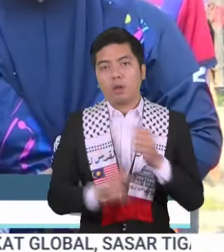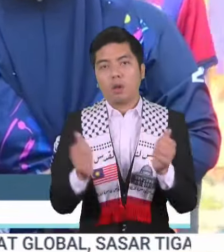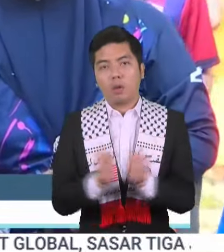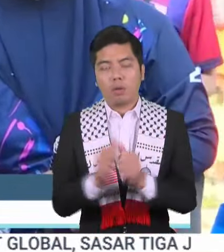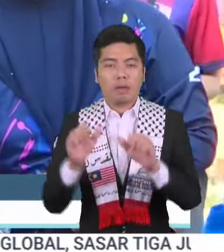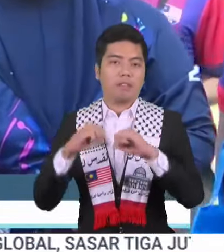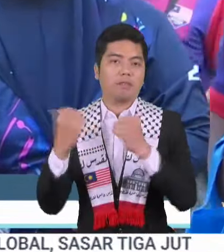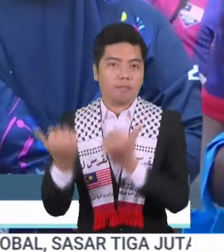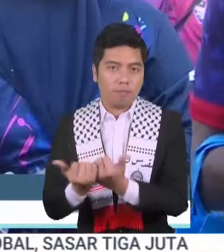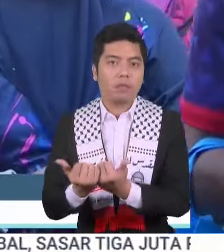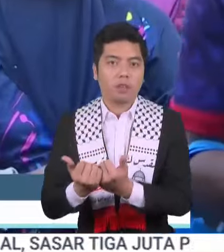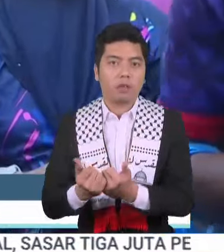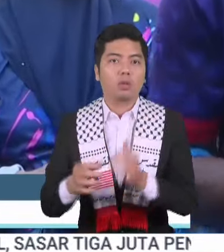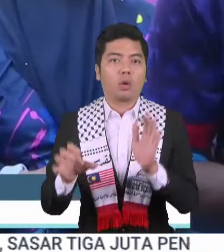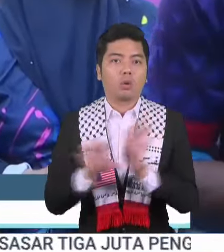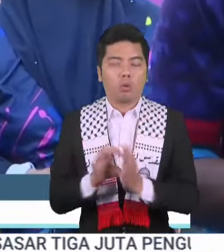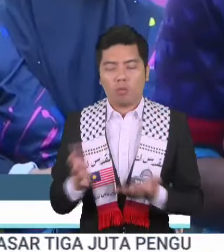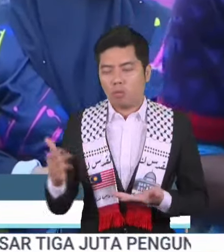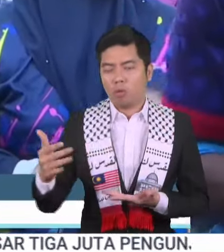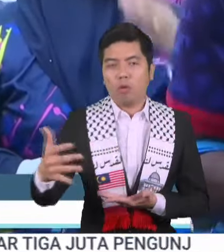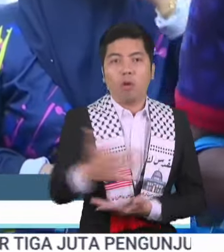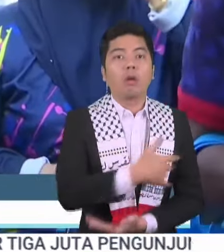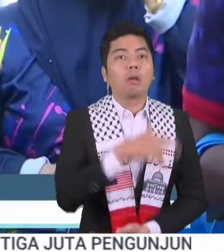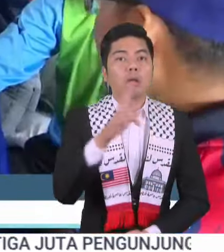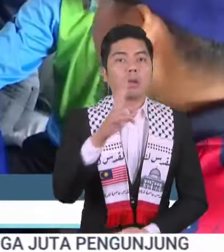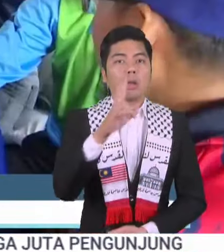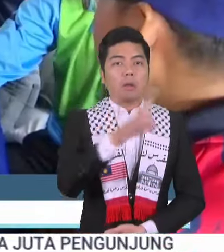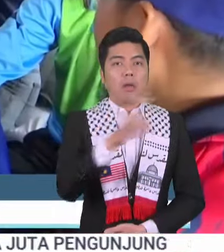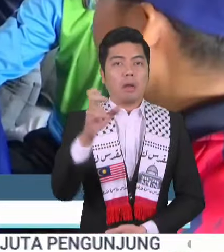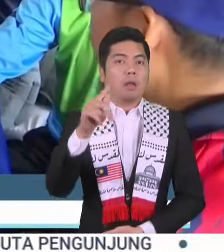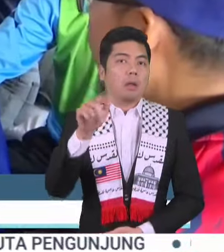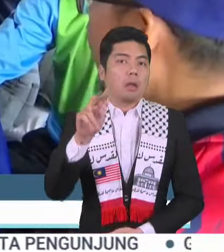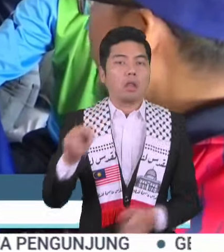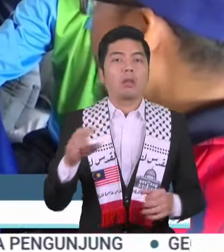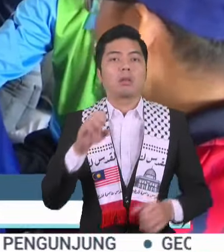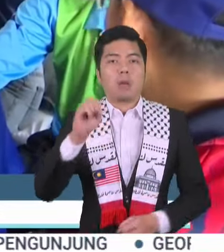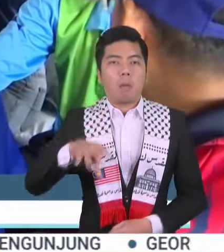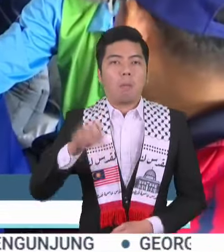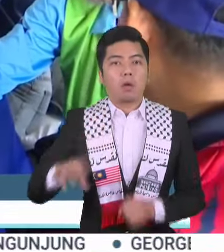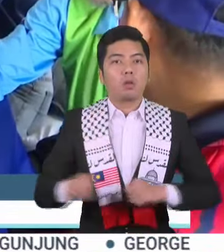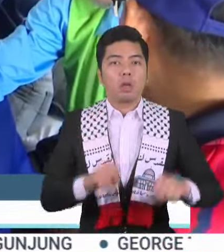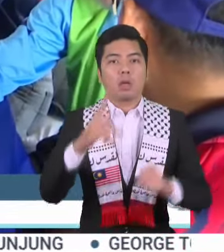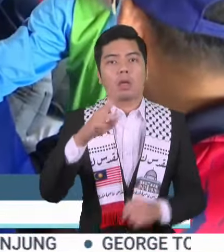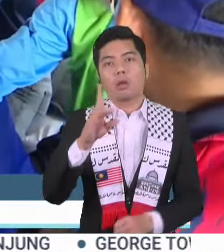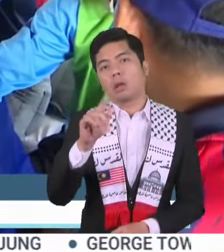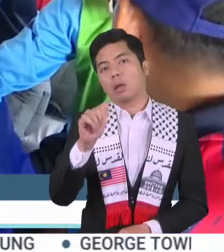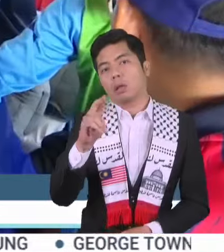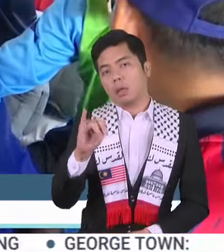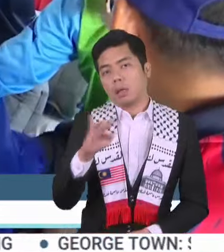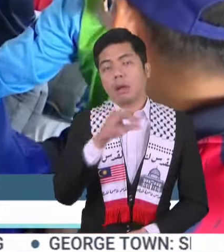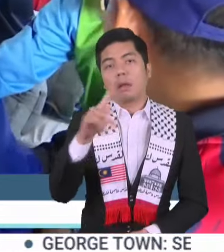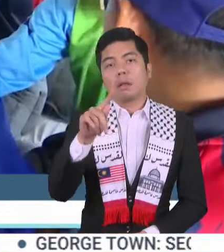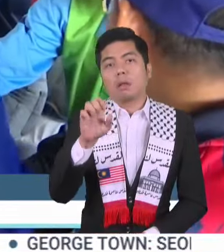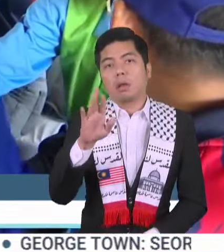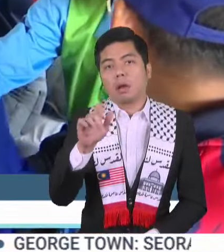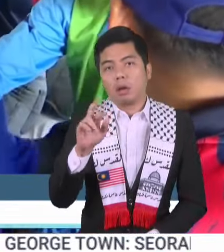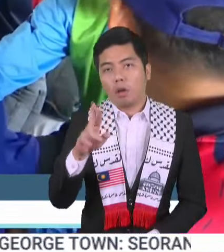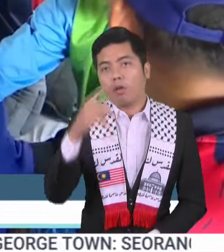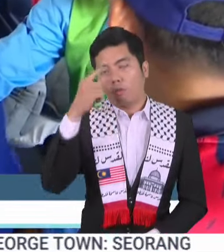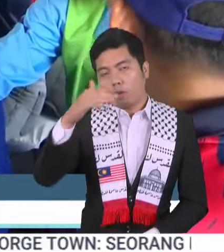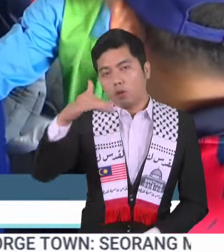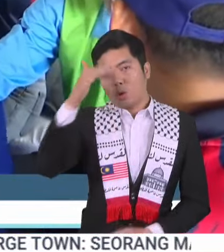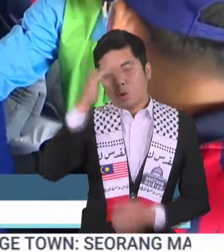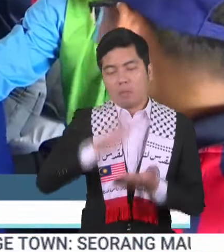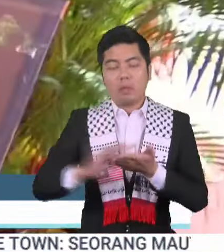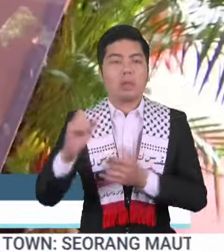agensi berkaitan. Antaranya kutipan kira-kira 300 tan sampah di Sungai Skudai dan Sungai Tebrau sempena program Johor Bersih